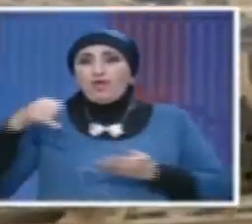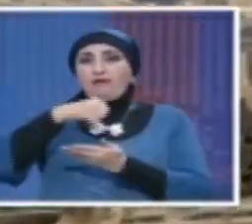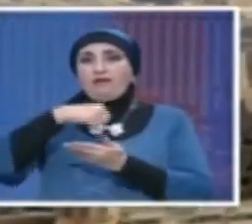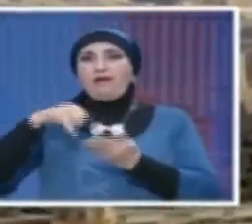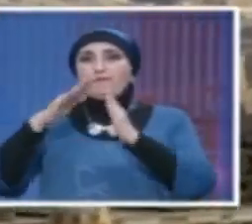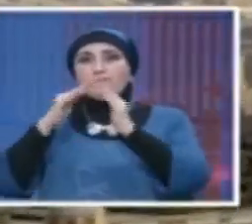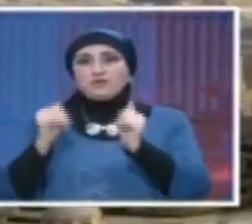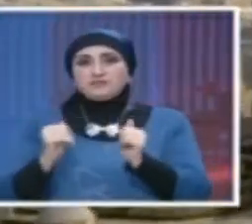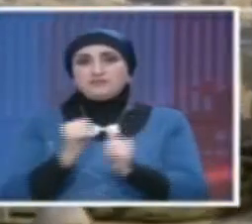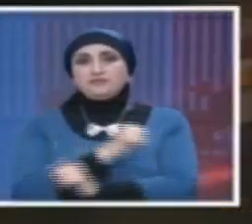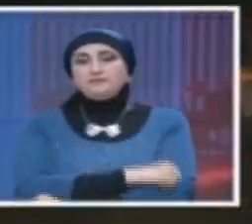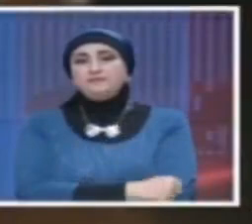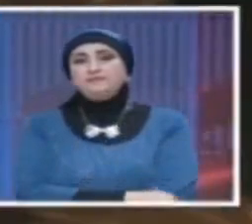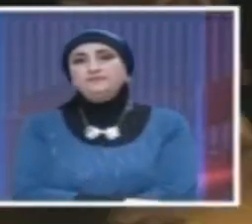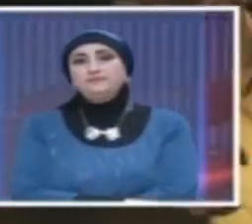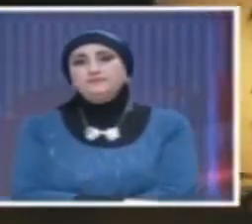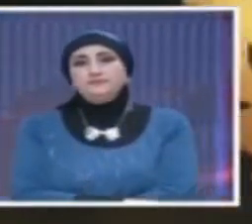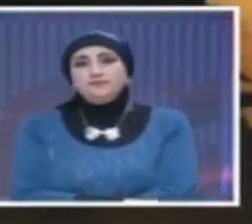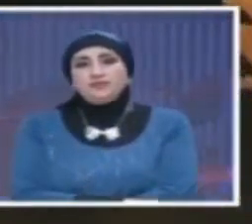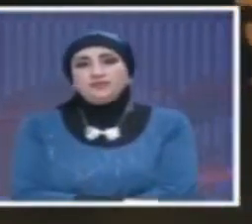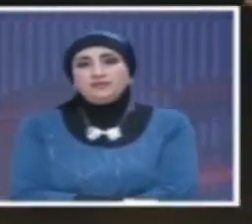الوطن.